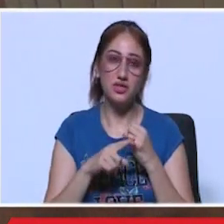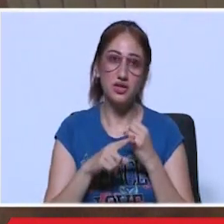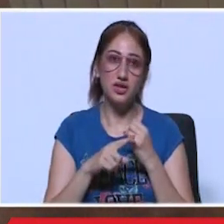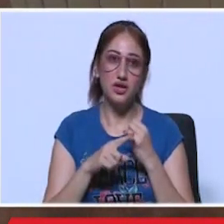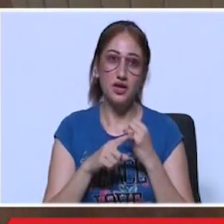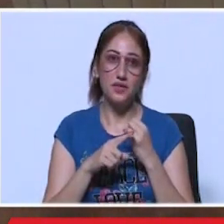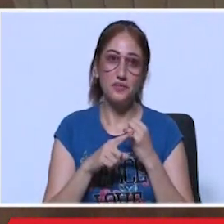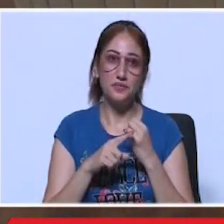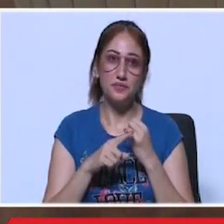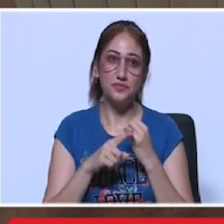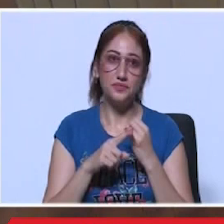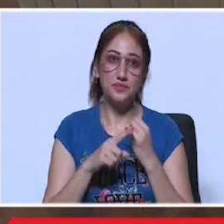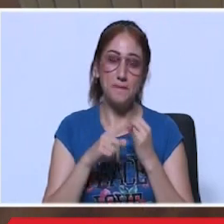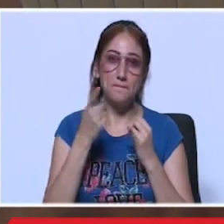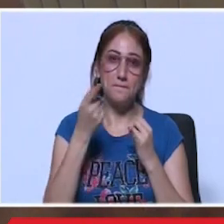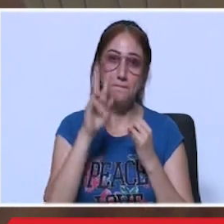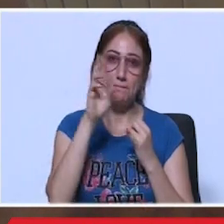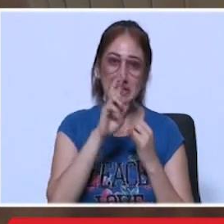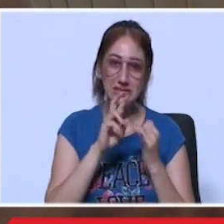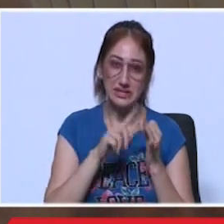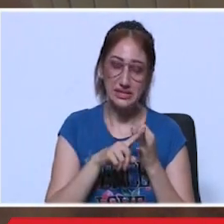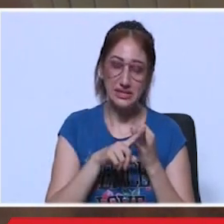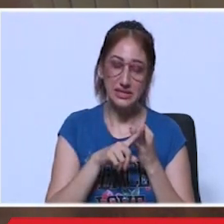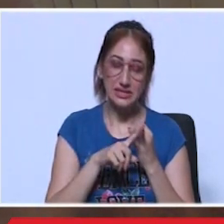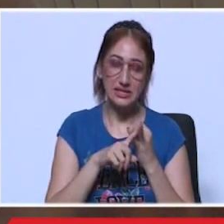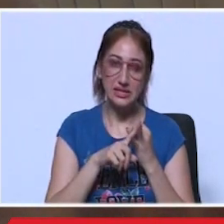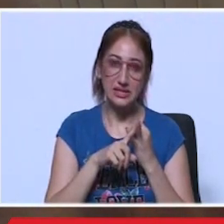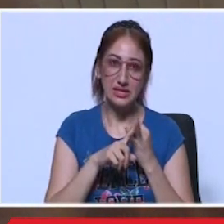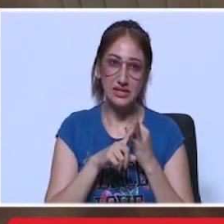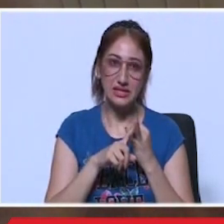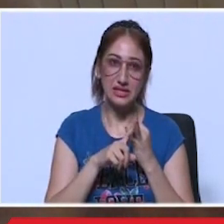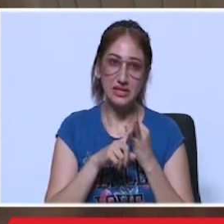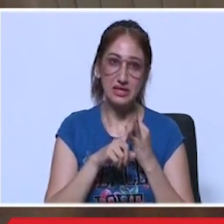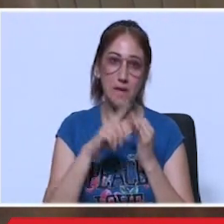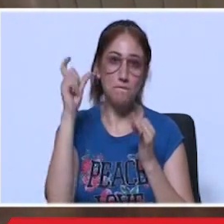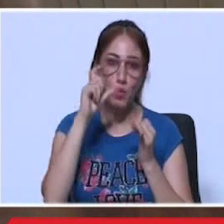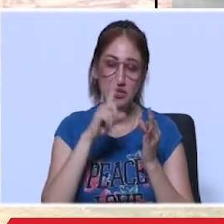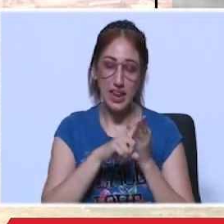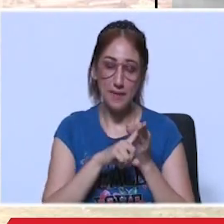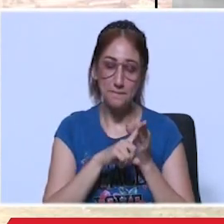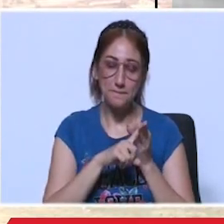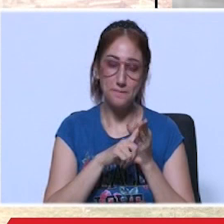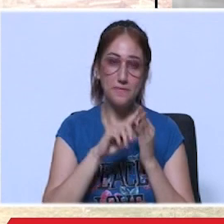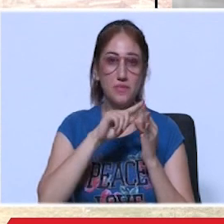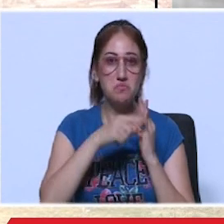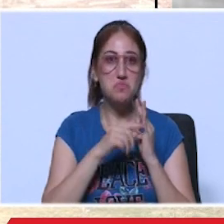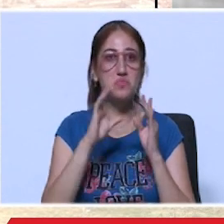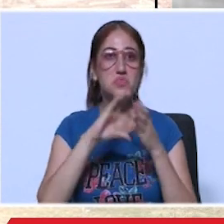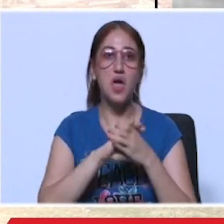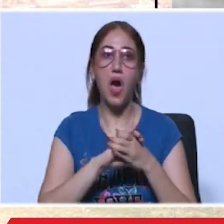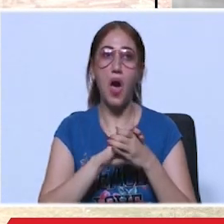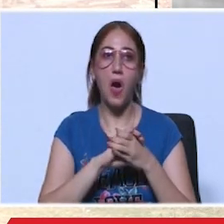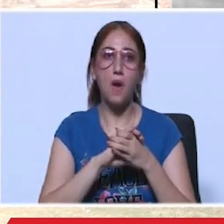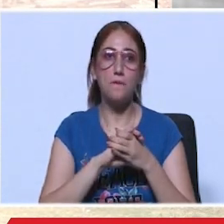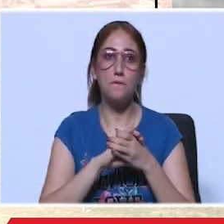وشخصيه يوسف شاهين كمسيحي وشخصيه عبد الله كمسلم وان الثلاثه اصحاب وفي